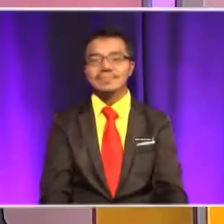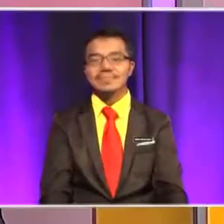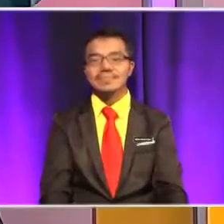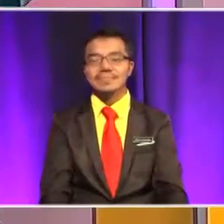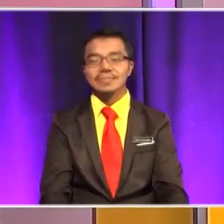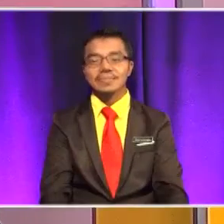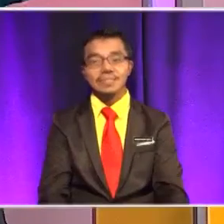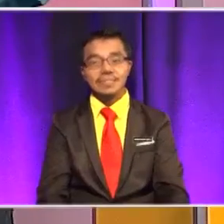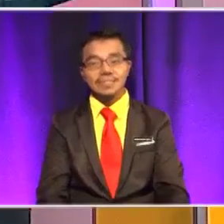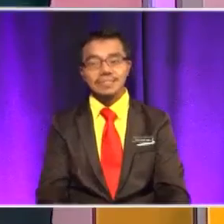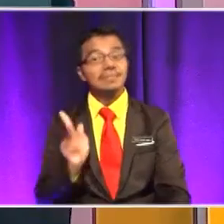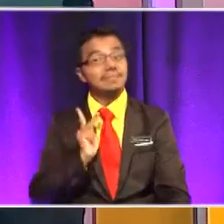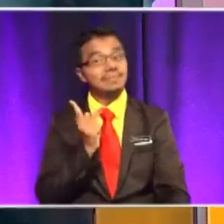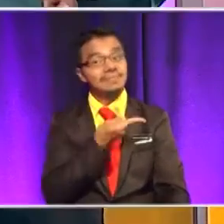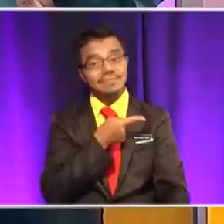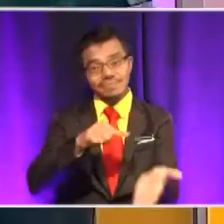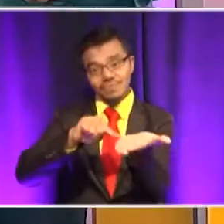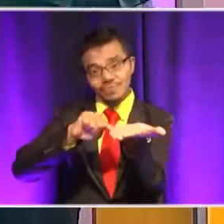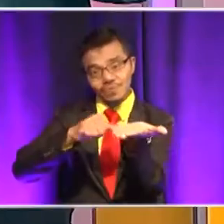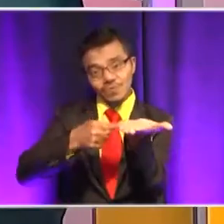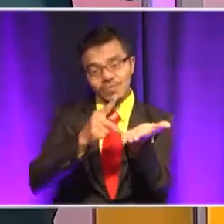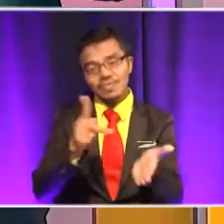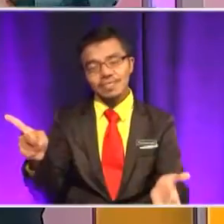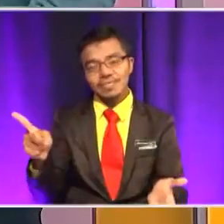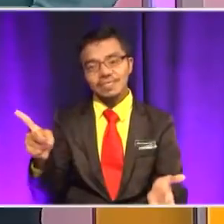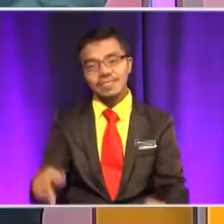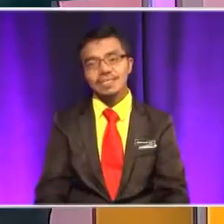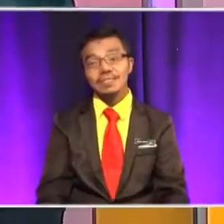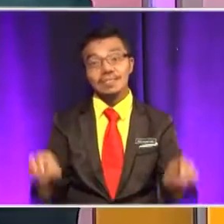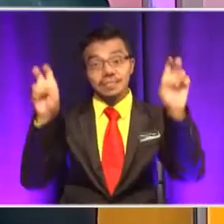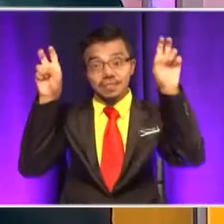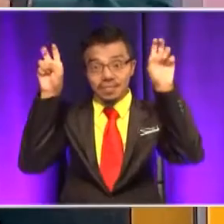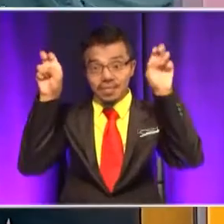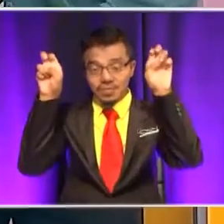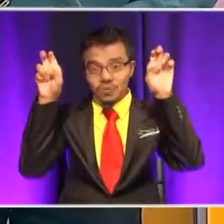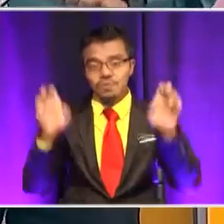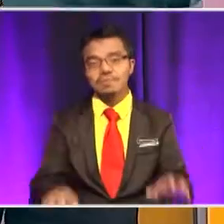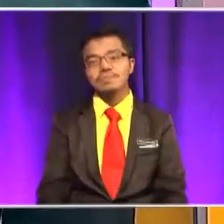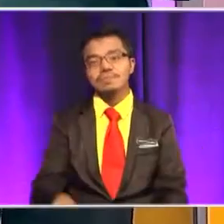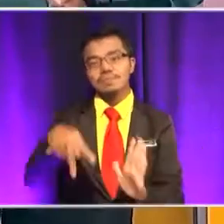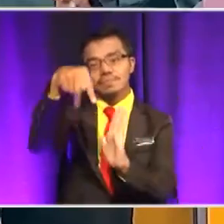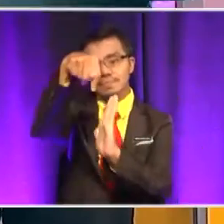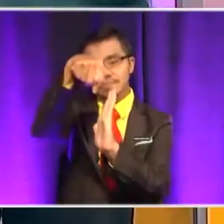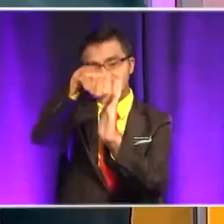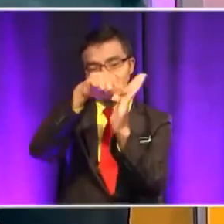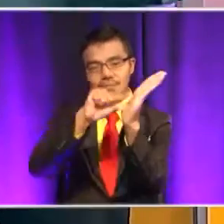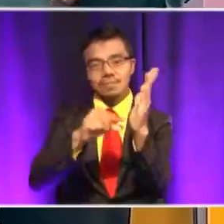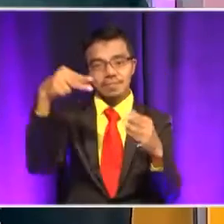penghasilan produk untuk murid-murid semua murid-murid tingkatan tiga dalam penghasilan produk Aduh